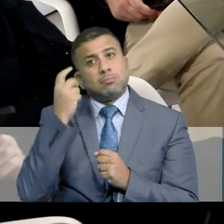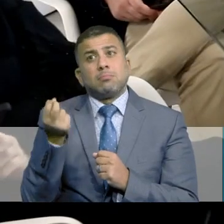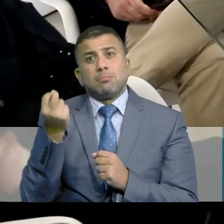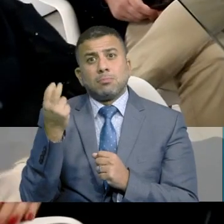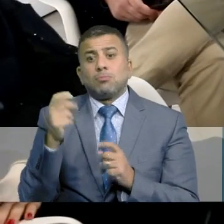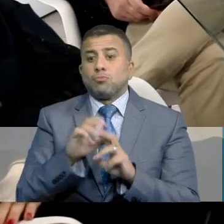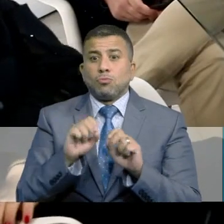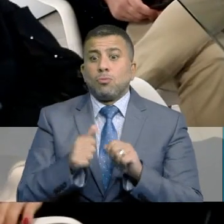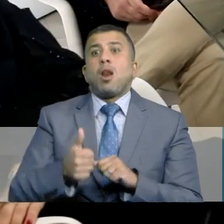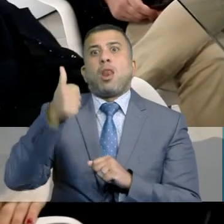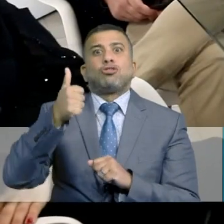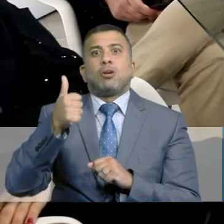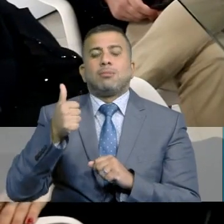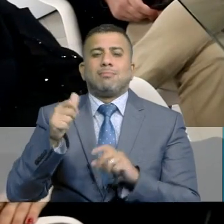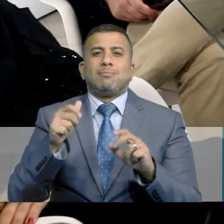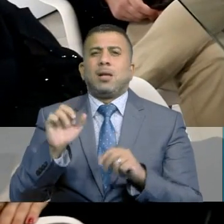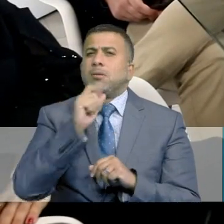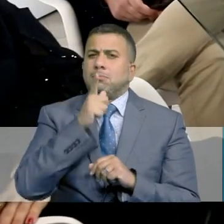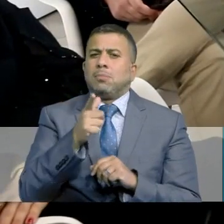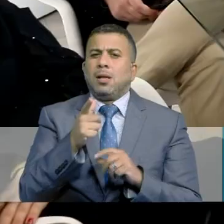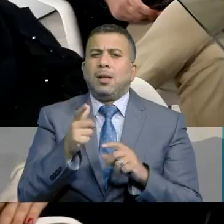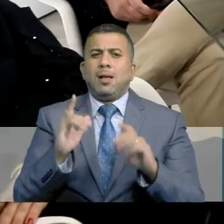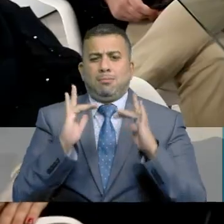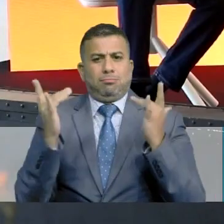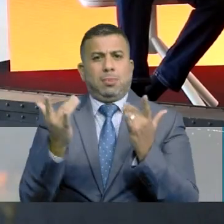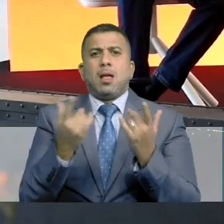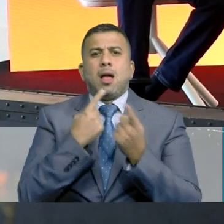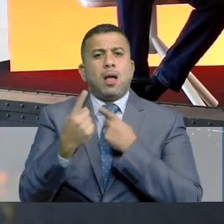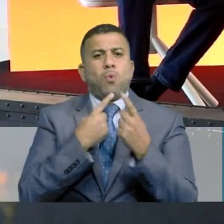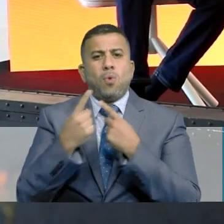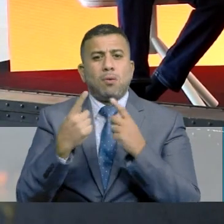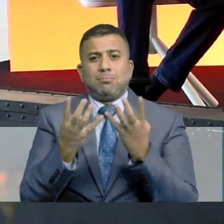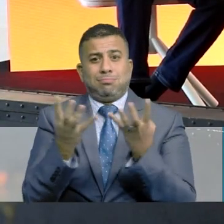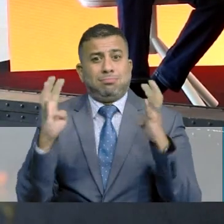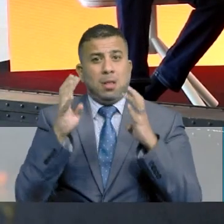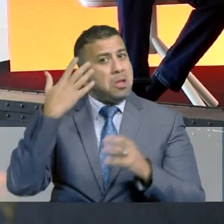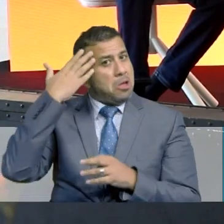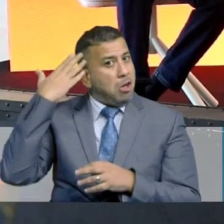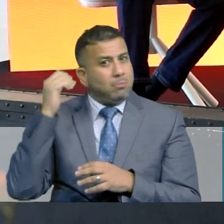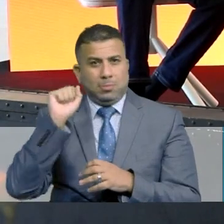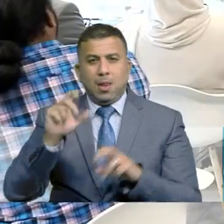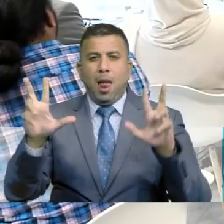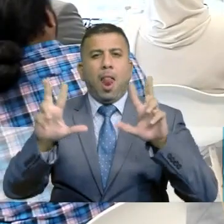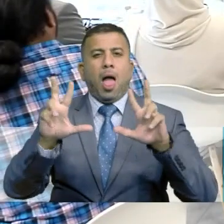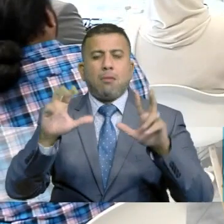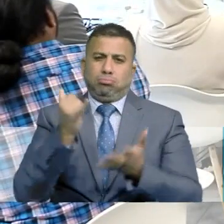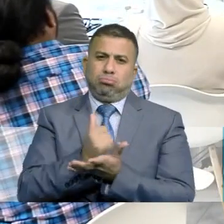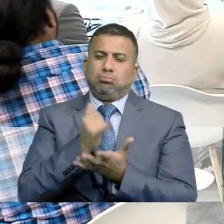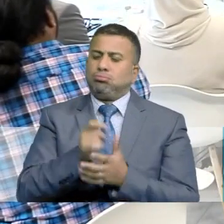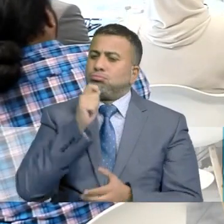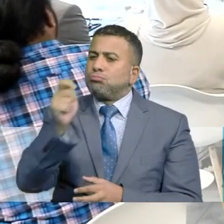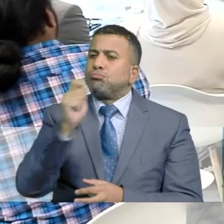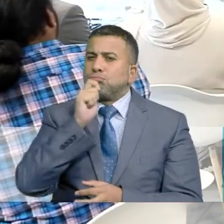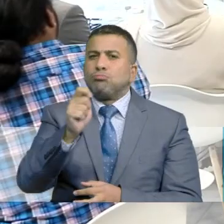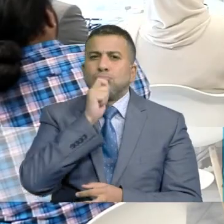الكبير للنجاح. حدث التدشين تضمن جلسة حوار ناقش فيها خبراء من شركات الإعلام أهم